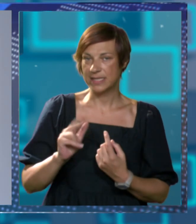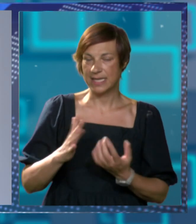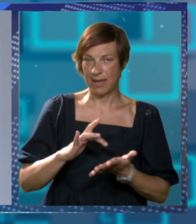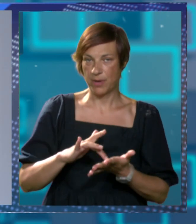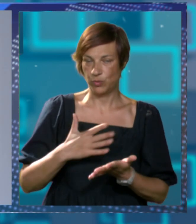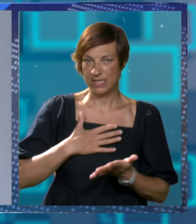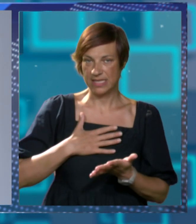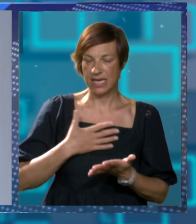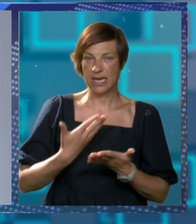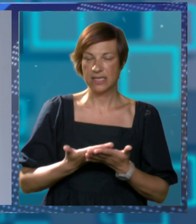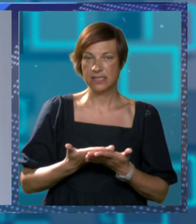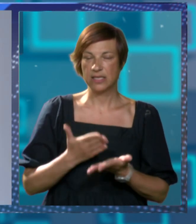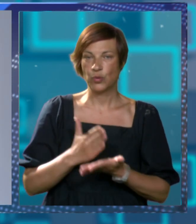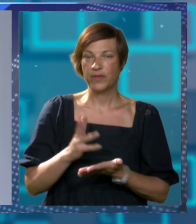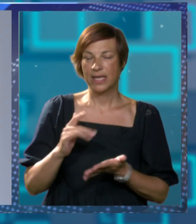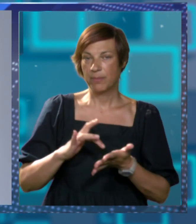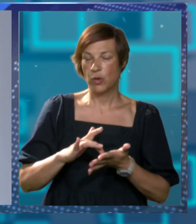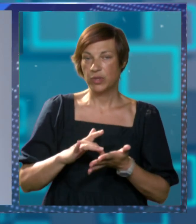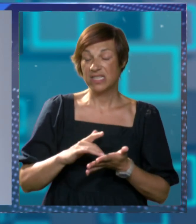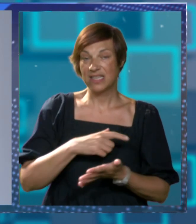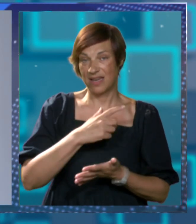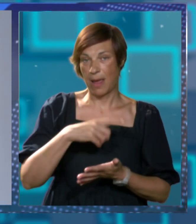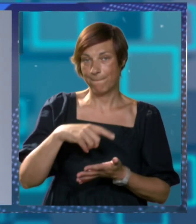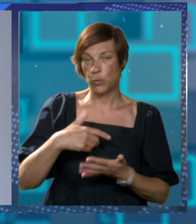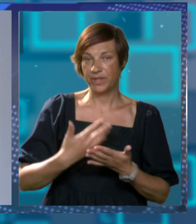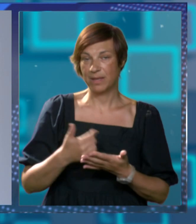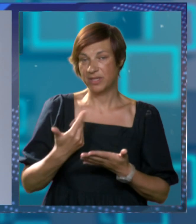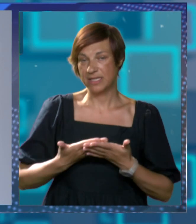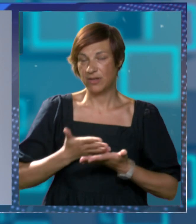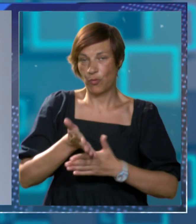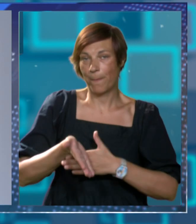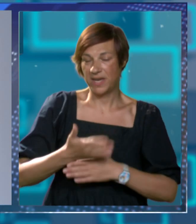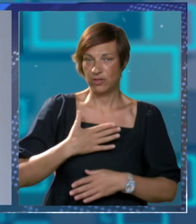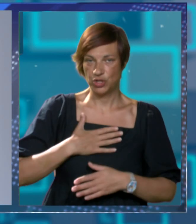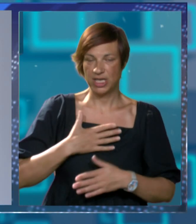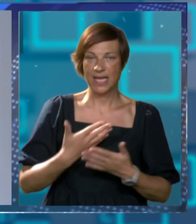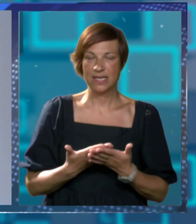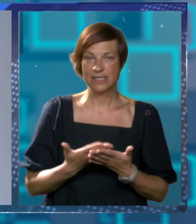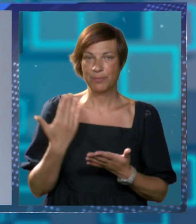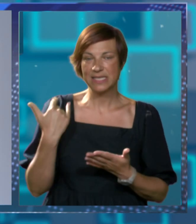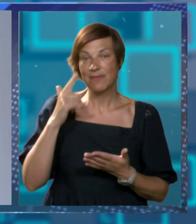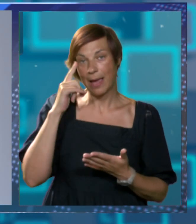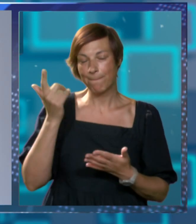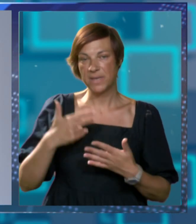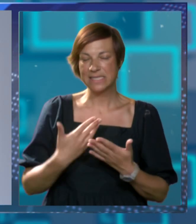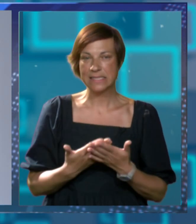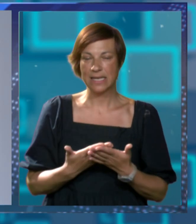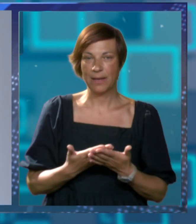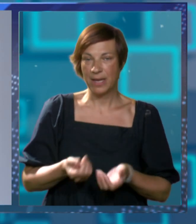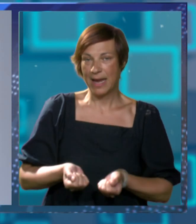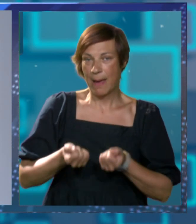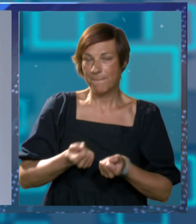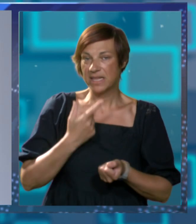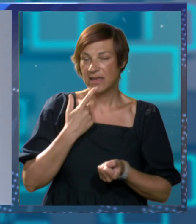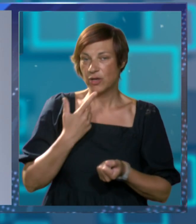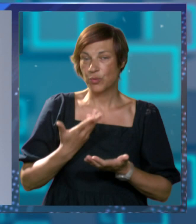nema izravnog utjecaja. Na nas uvijek postoji izravni utjecaj na putnike, pa se to jednu ruku pretoči i na nas. Prije svega mislim na